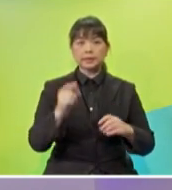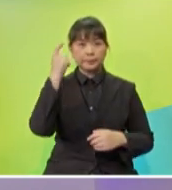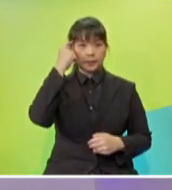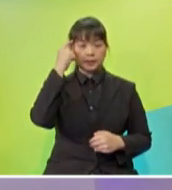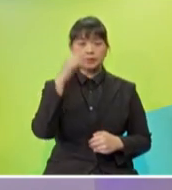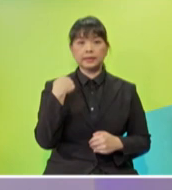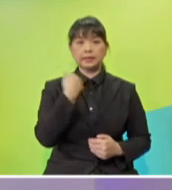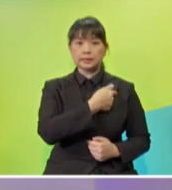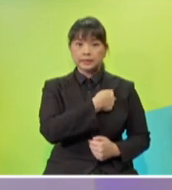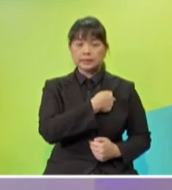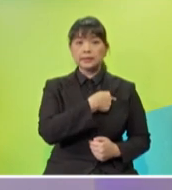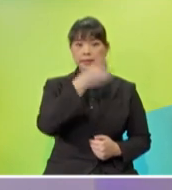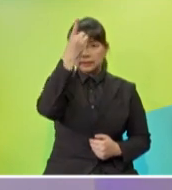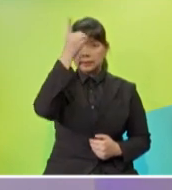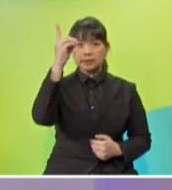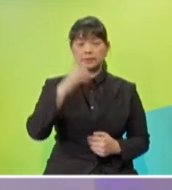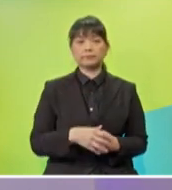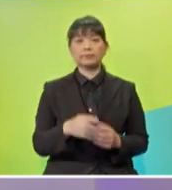apa kesannya